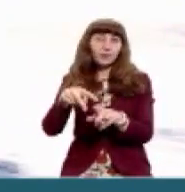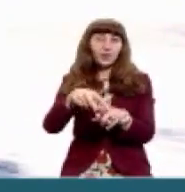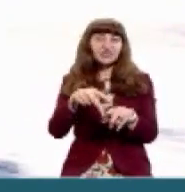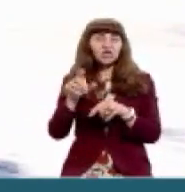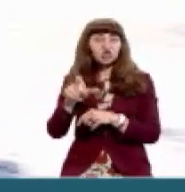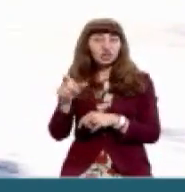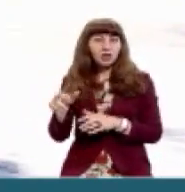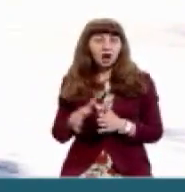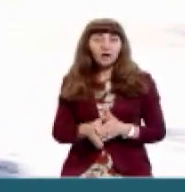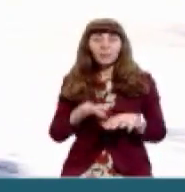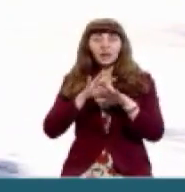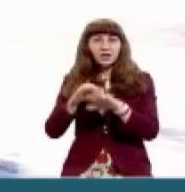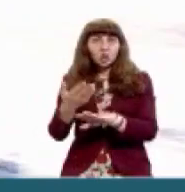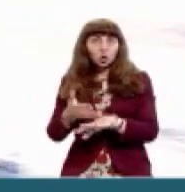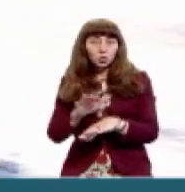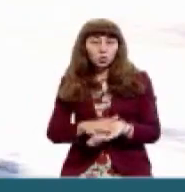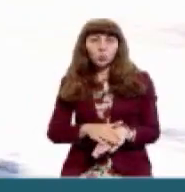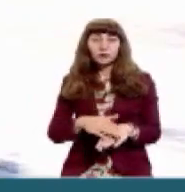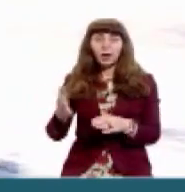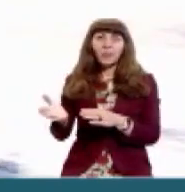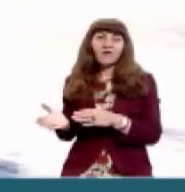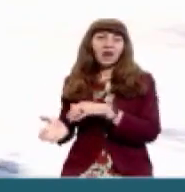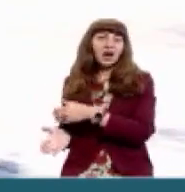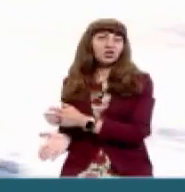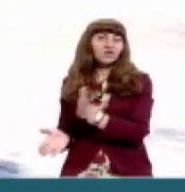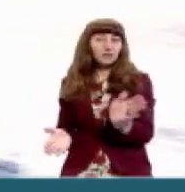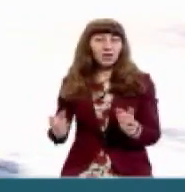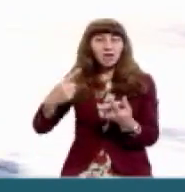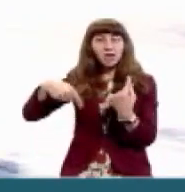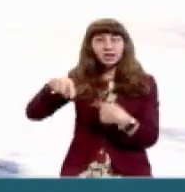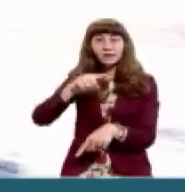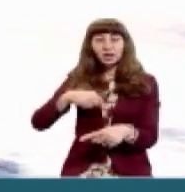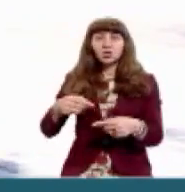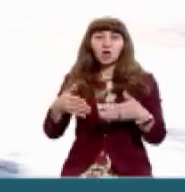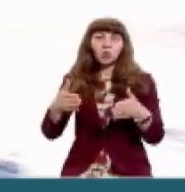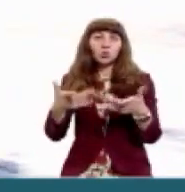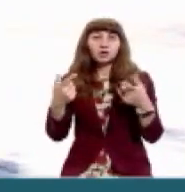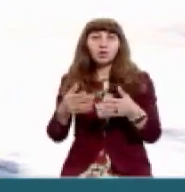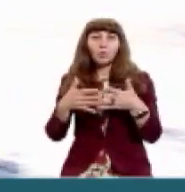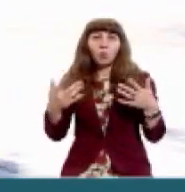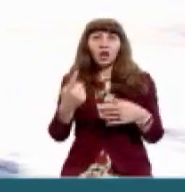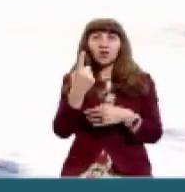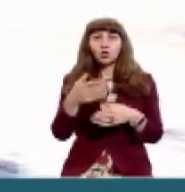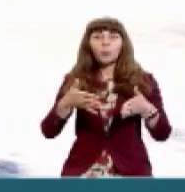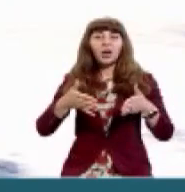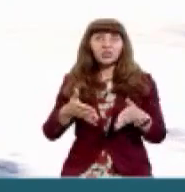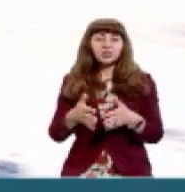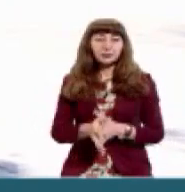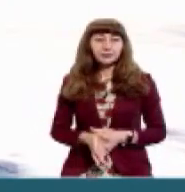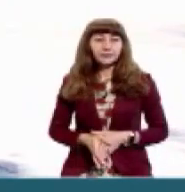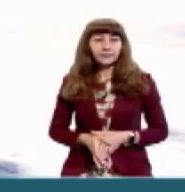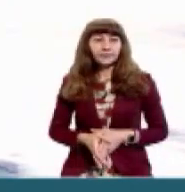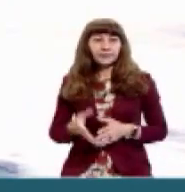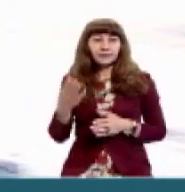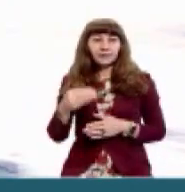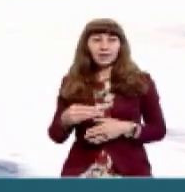перевозить грузы, поворачивать налево или разворачиваться на автодорогах, имеющих более одной полосы, в сторону движения.